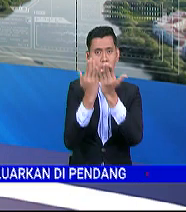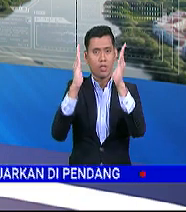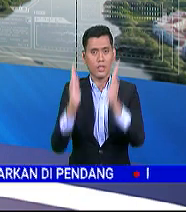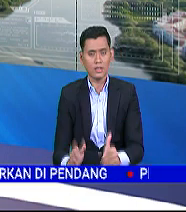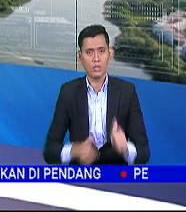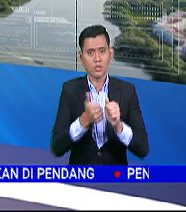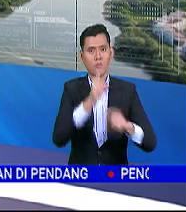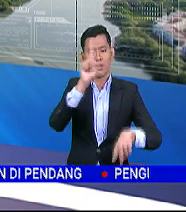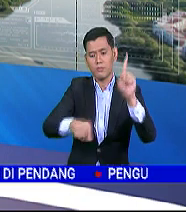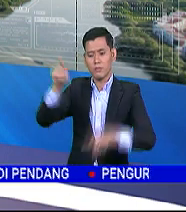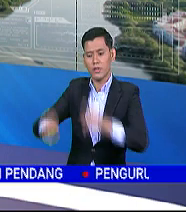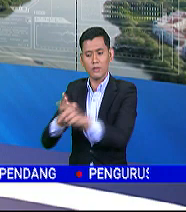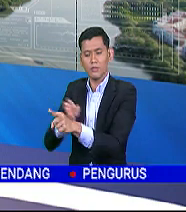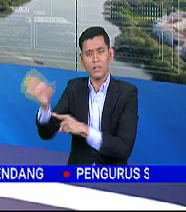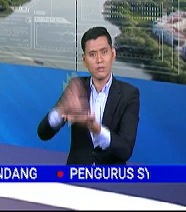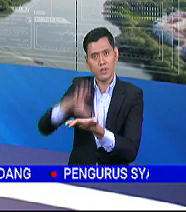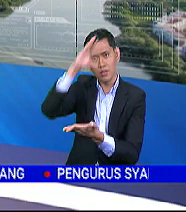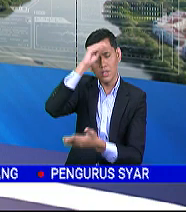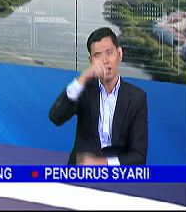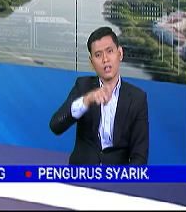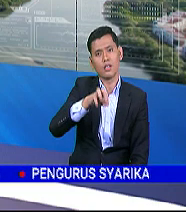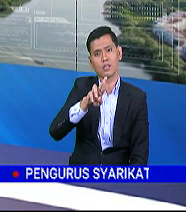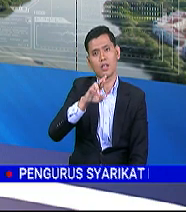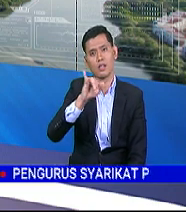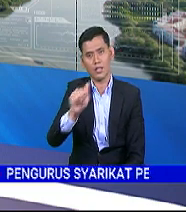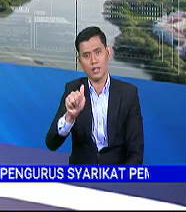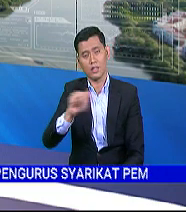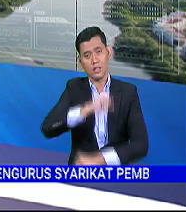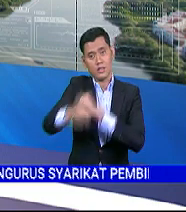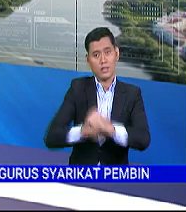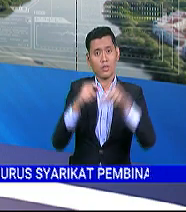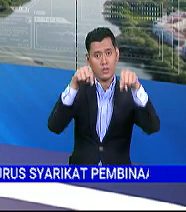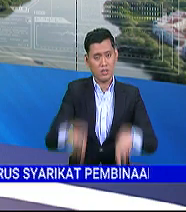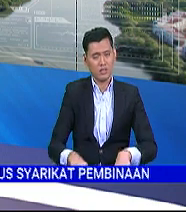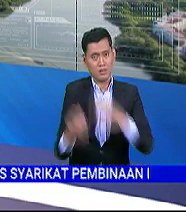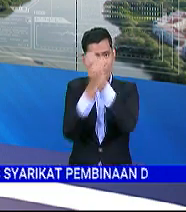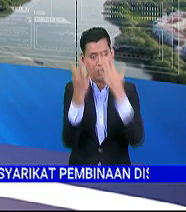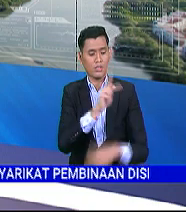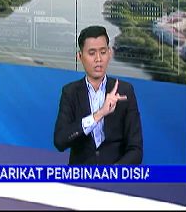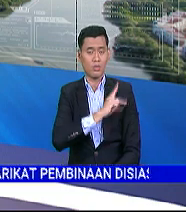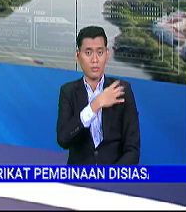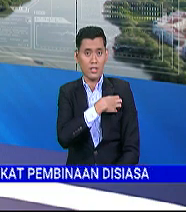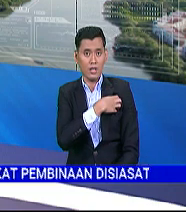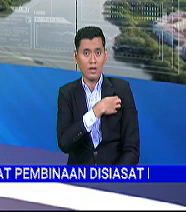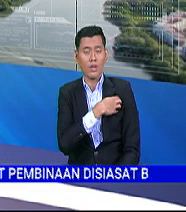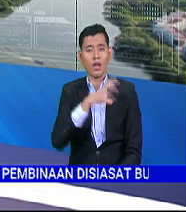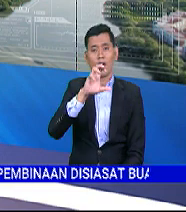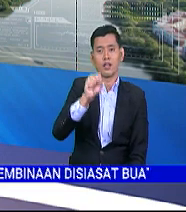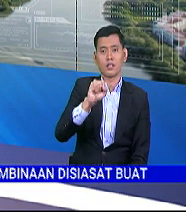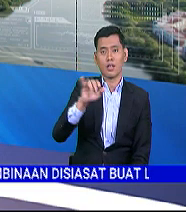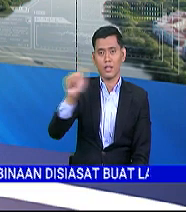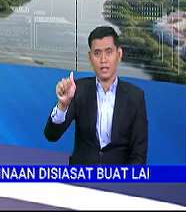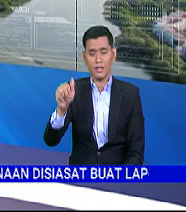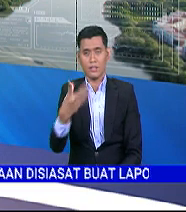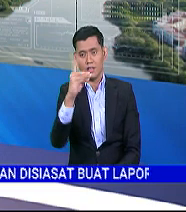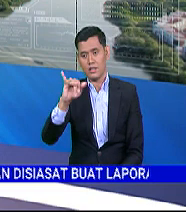mengikuti pelbagai bidang pengajian di SIA tahun ini. Demikian dinyatakan Ketua Pegawai Eksekutif SIA,